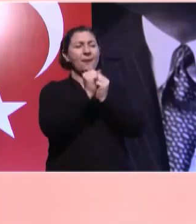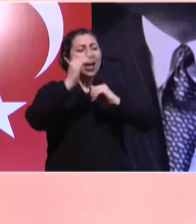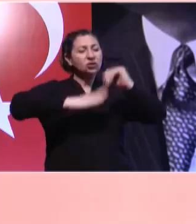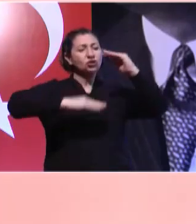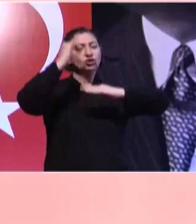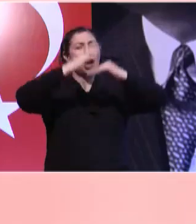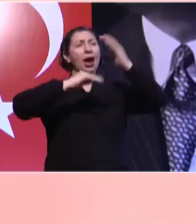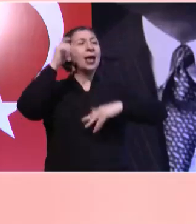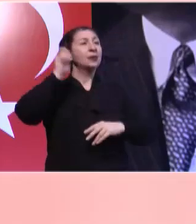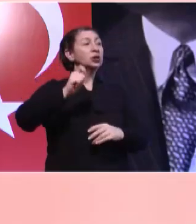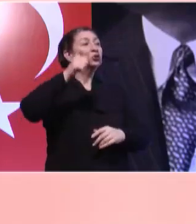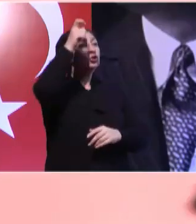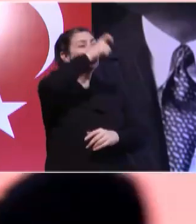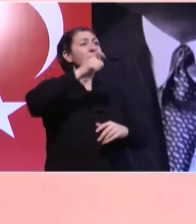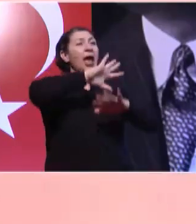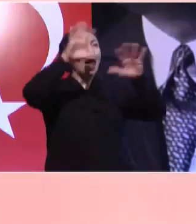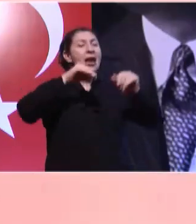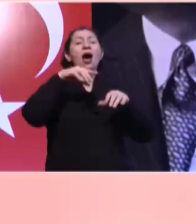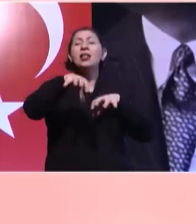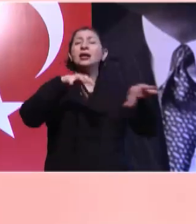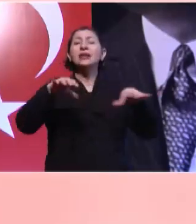Türkiye her alanda üretecek.